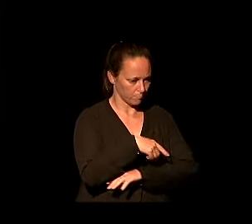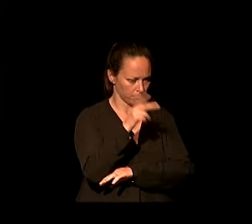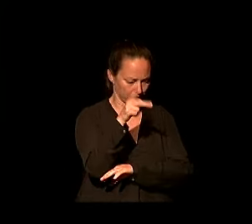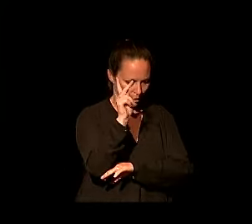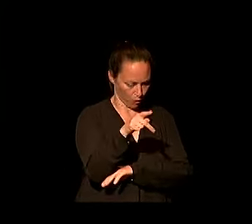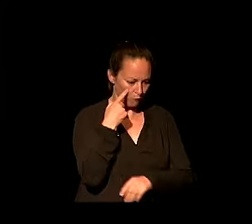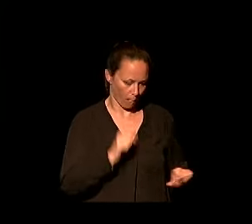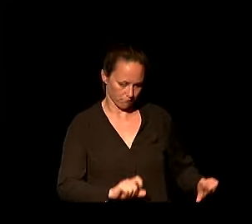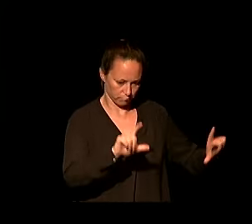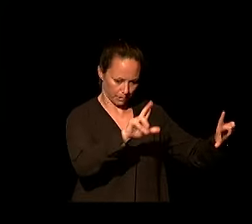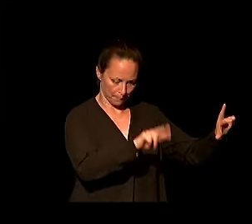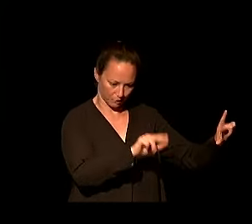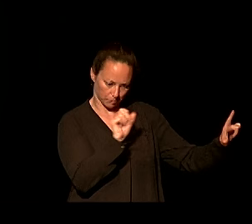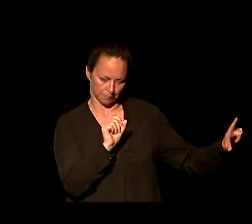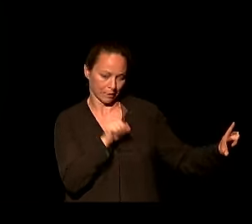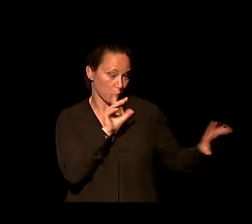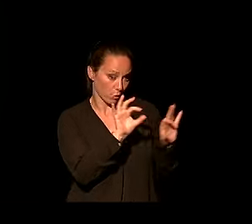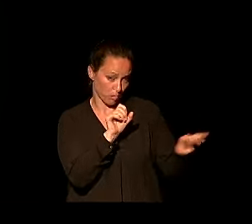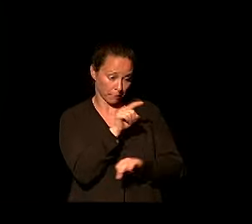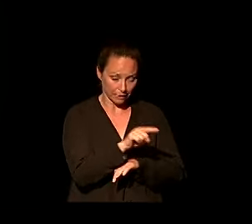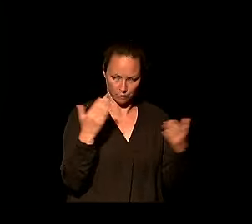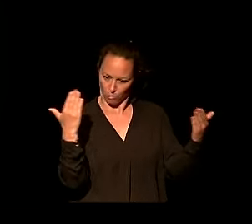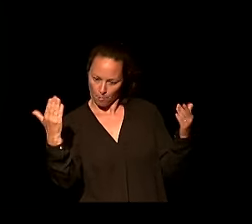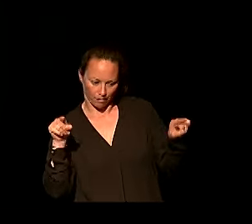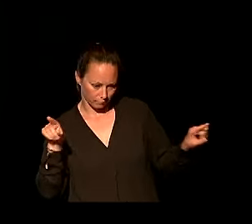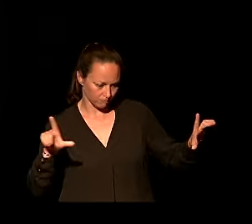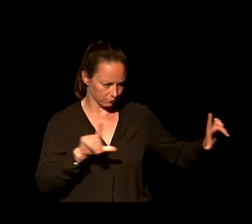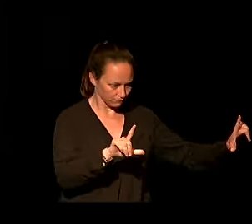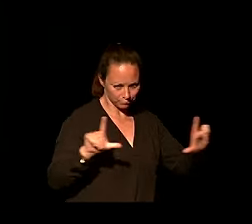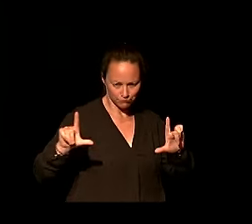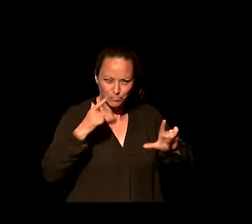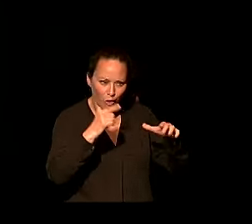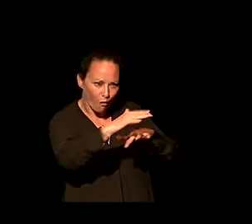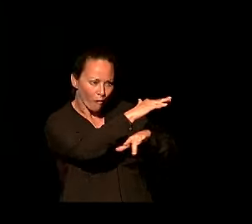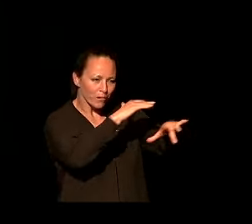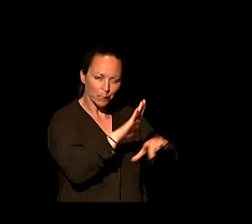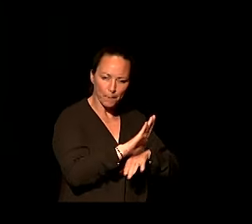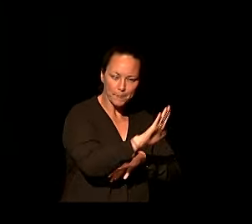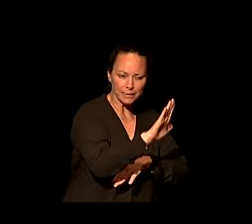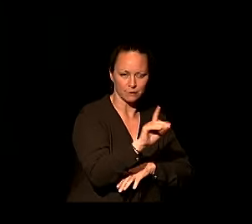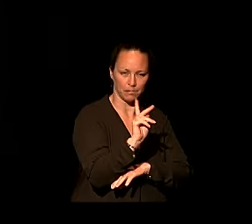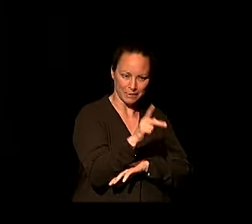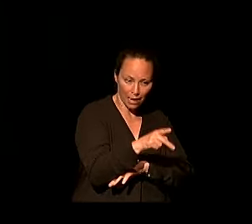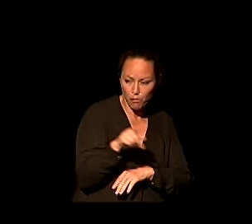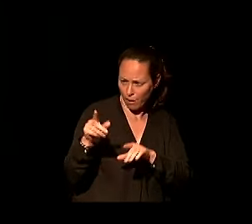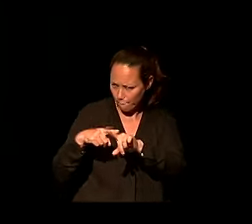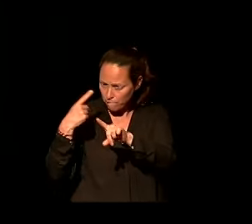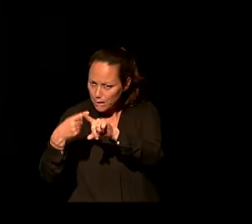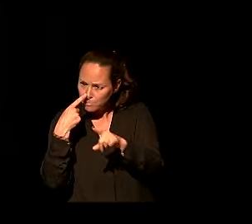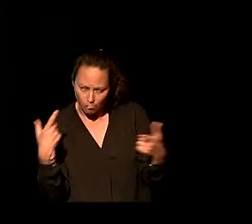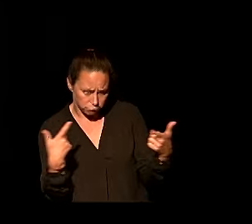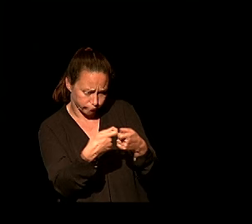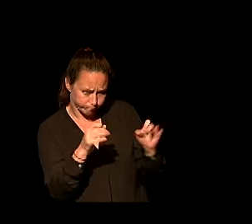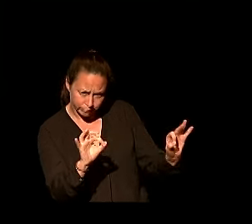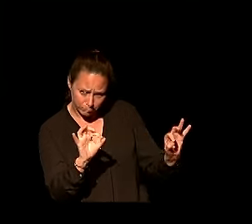choisi celle-là en particulier, mais finalement c'est un peu l'univers de Pissarro qu'appelle ce film, à